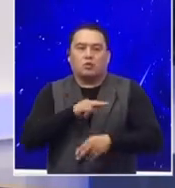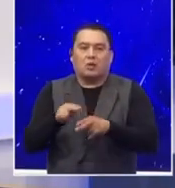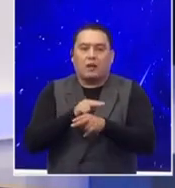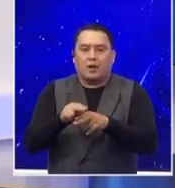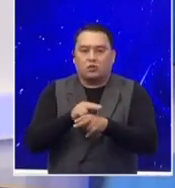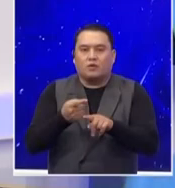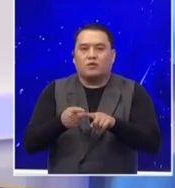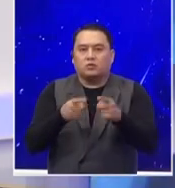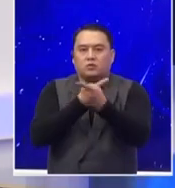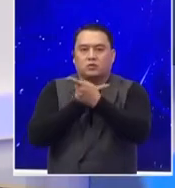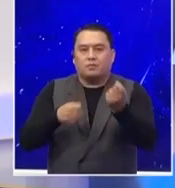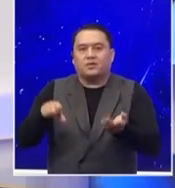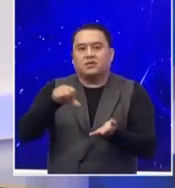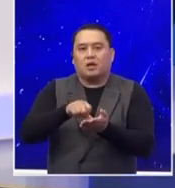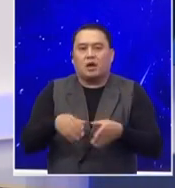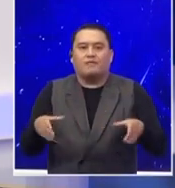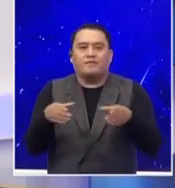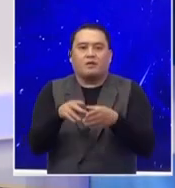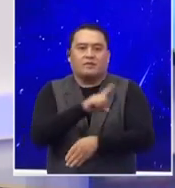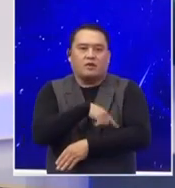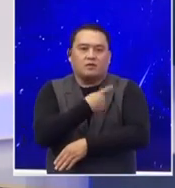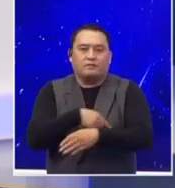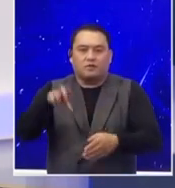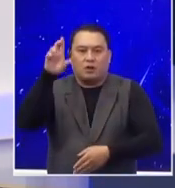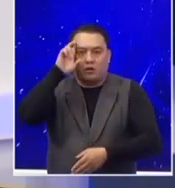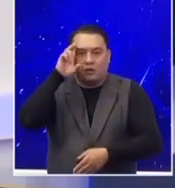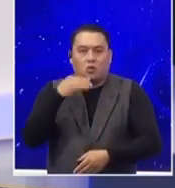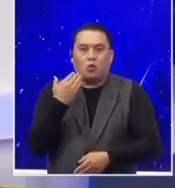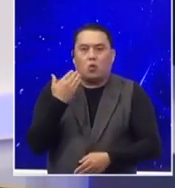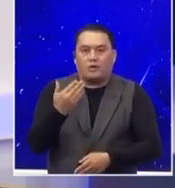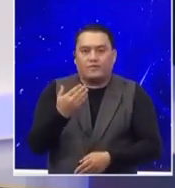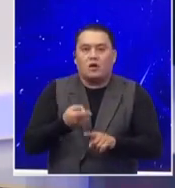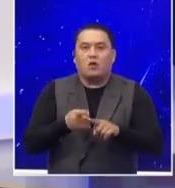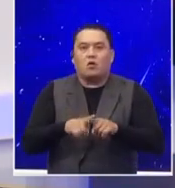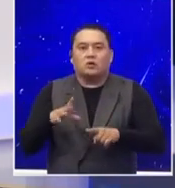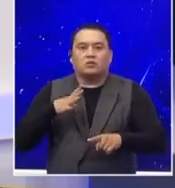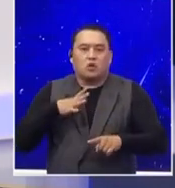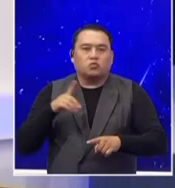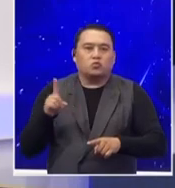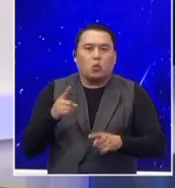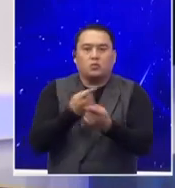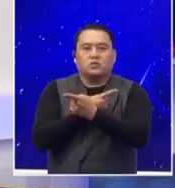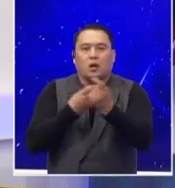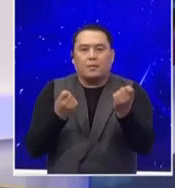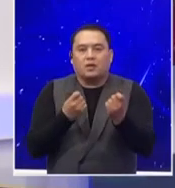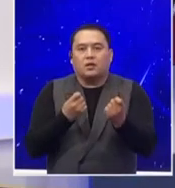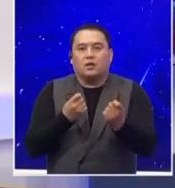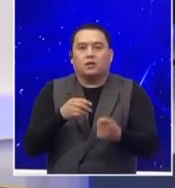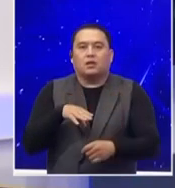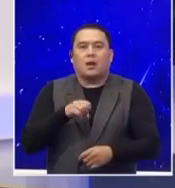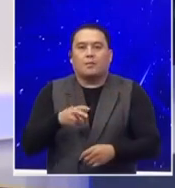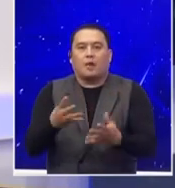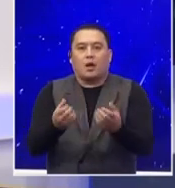лечение. Об этом заявил представитель команды врачей главы государства Брайан Гарибальди. Кроме того, он сообщил, что Трамп